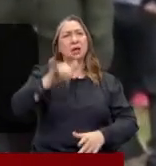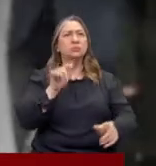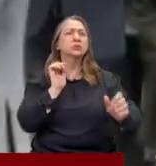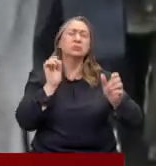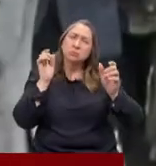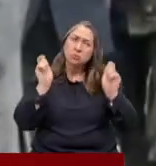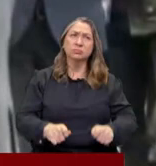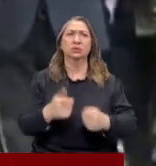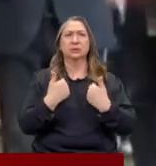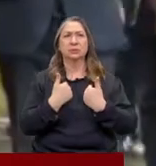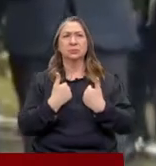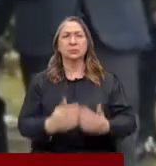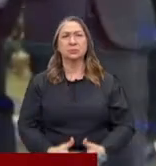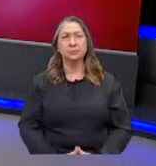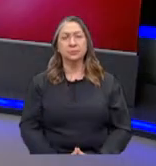savunacağız.